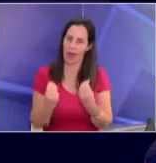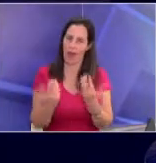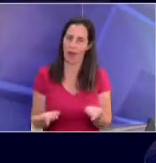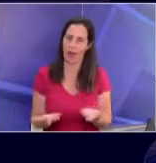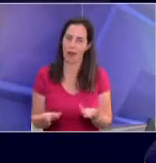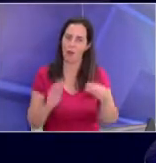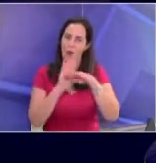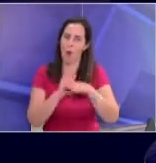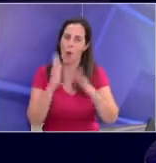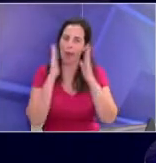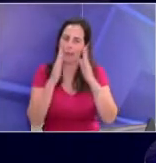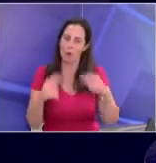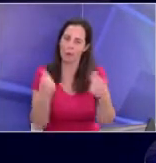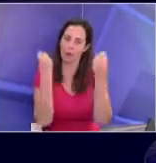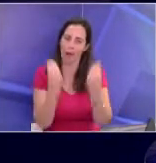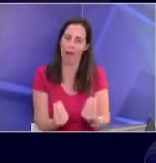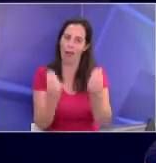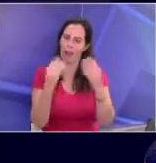איפה